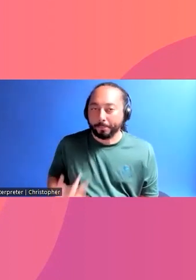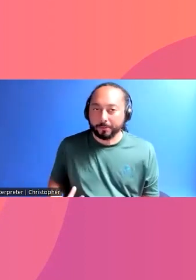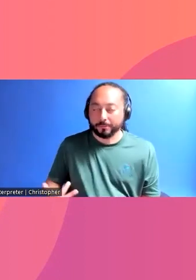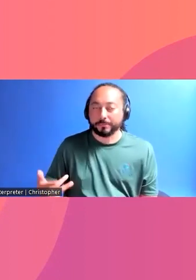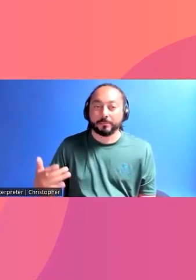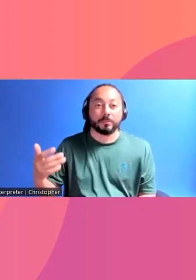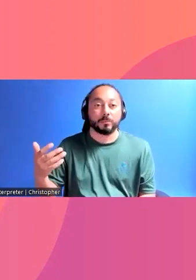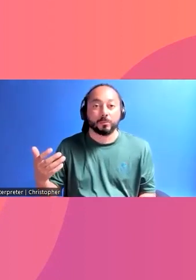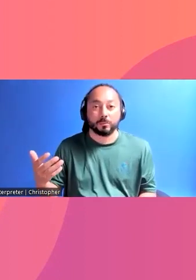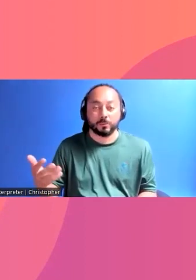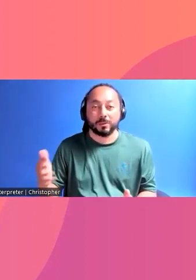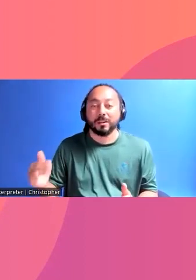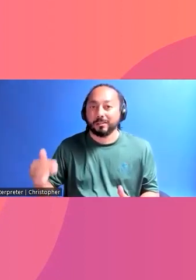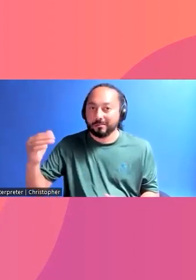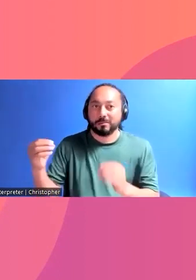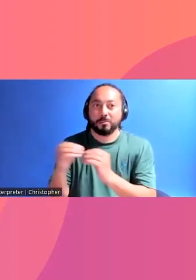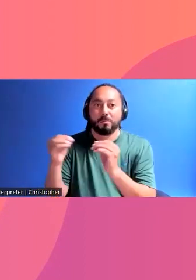noires